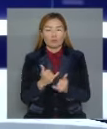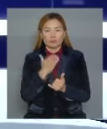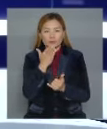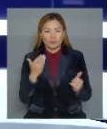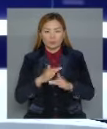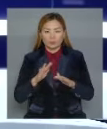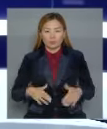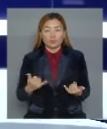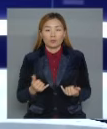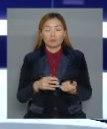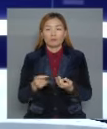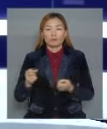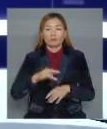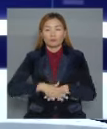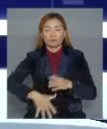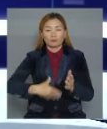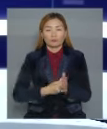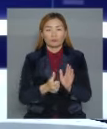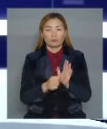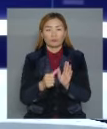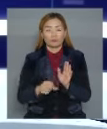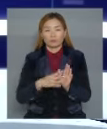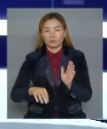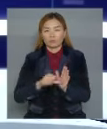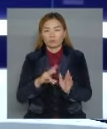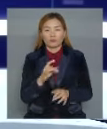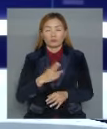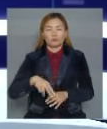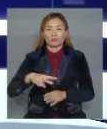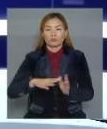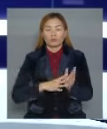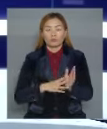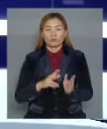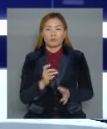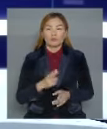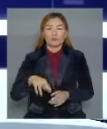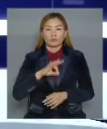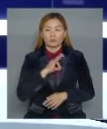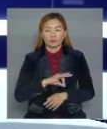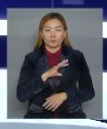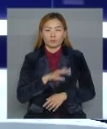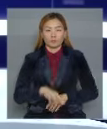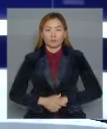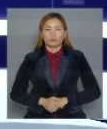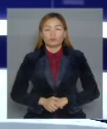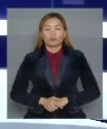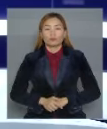отыр. Былтыр жергілікті бюджеттен бөлінген 696 миллиардтың 29 миллиарды ғана игерілмеген.